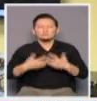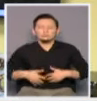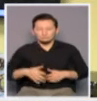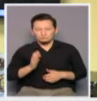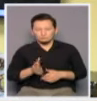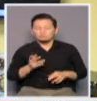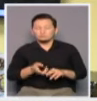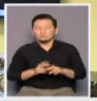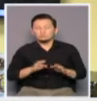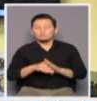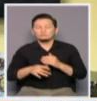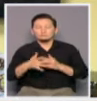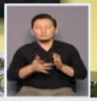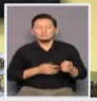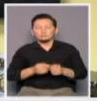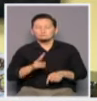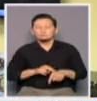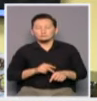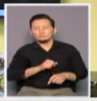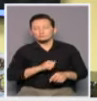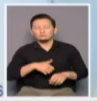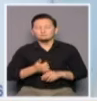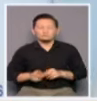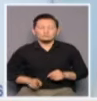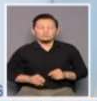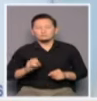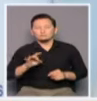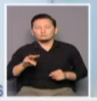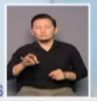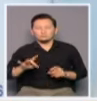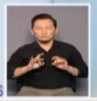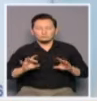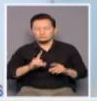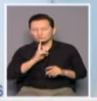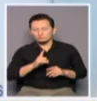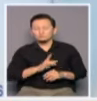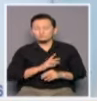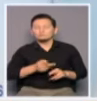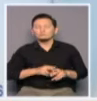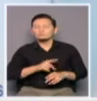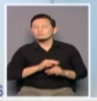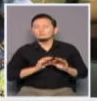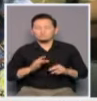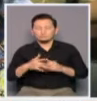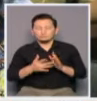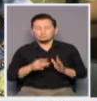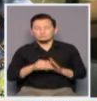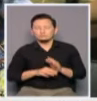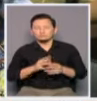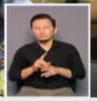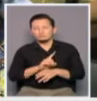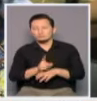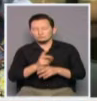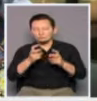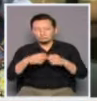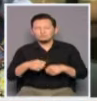көрсетіледі. Бұл туралы қалалық жергілікті полиция қызметінің бастығы Ерлан Беғамбаев баспасөз брифингінде айтты. Сонымен қатар қаладағы жылдамдықты өлшейтін